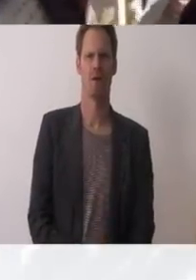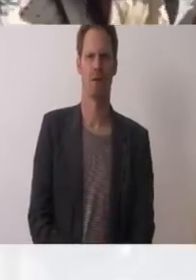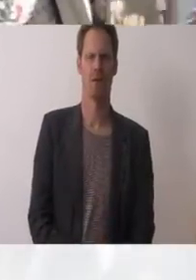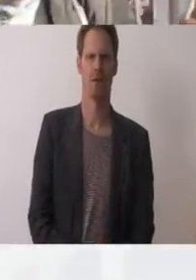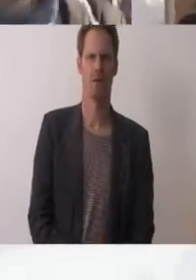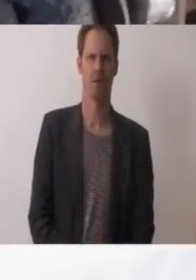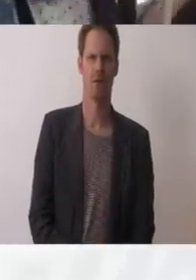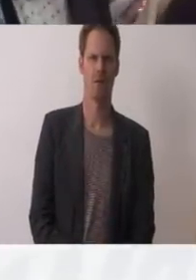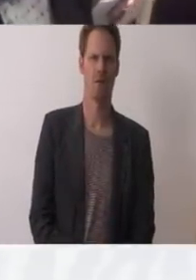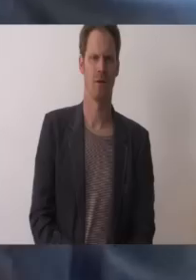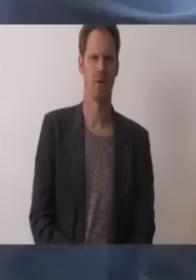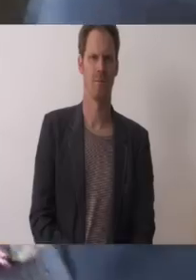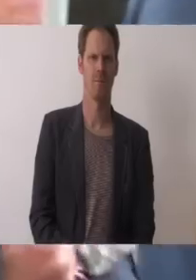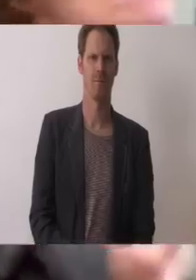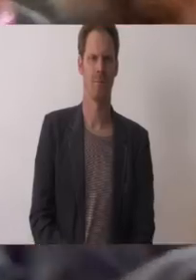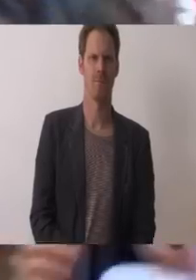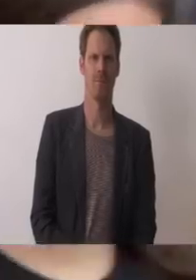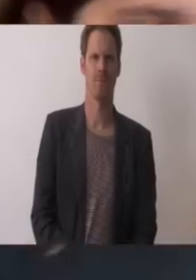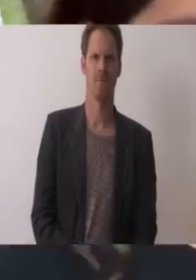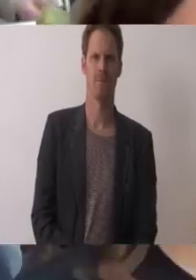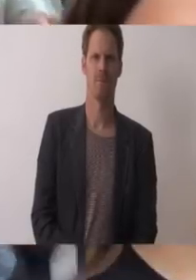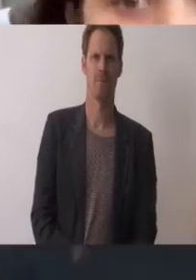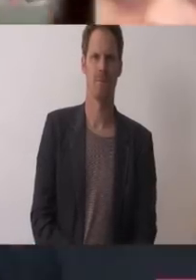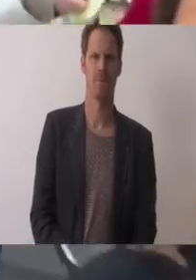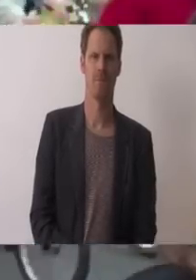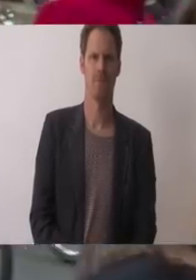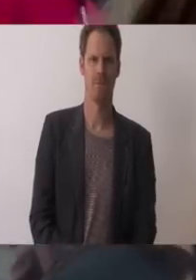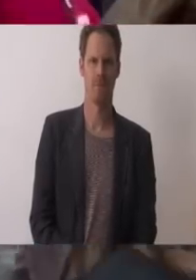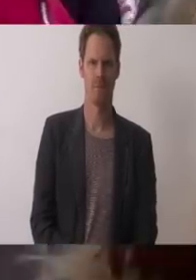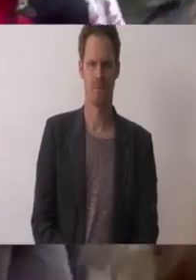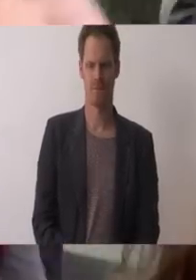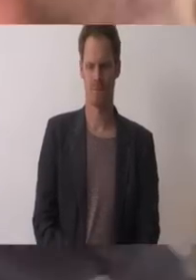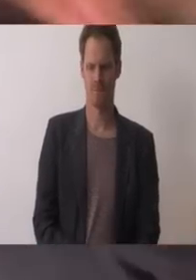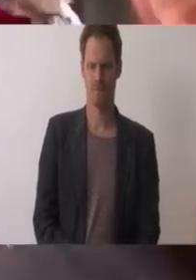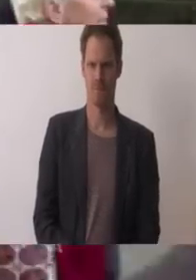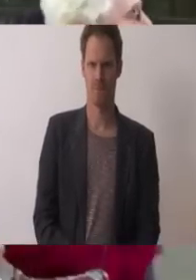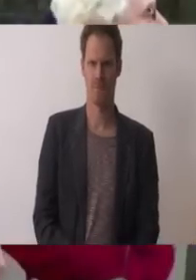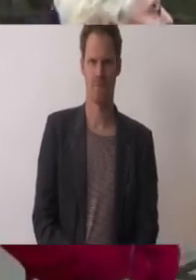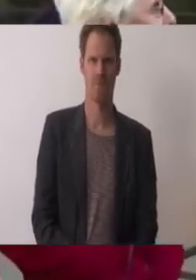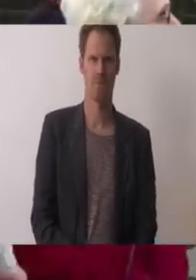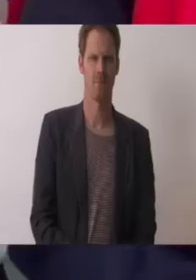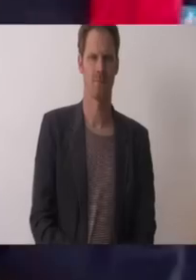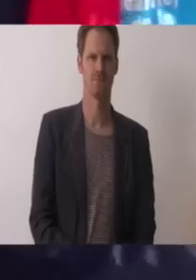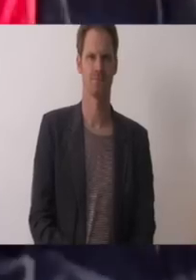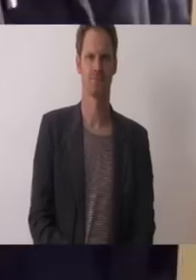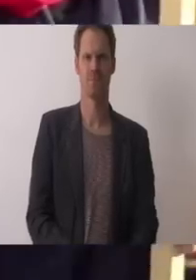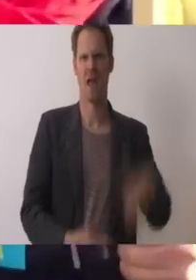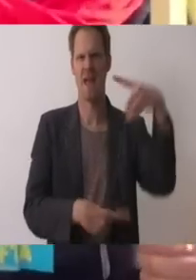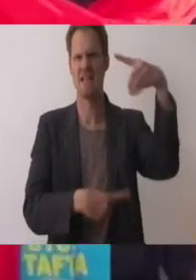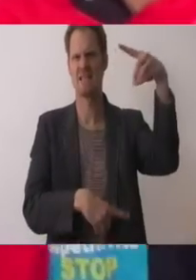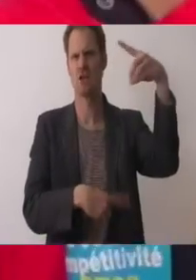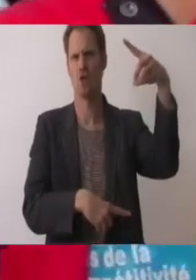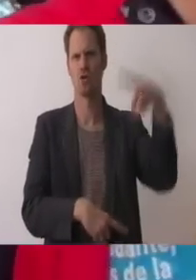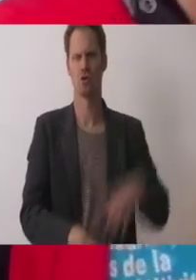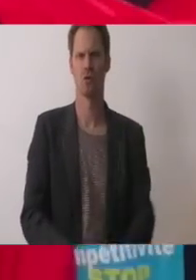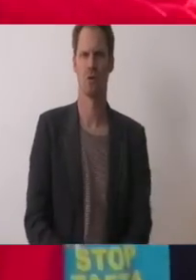assouvira son gain. À ceux qui veulent dominer le monde, les peuples